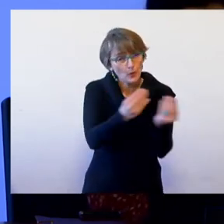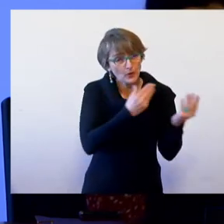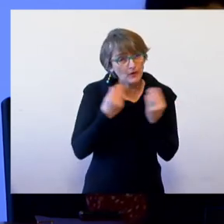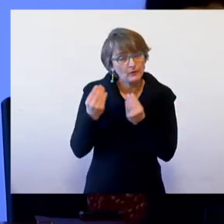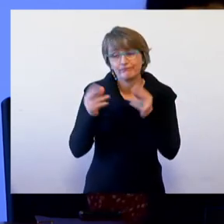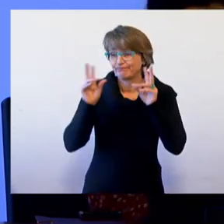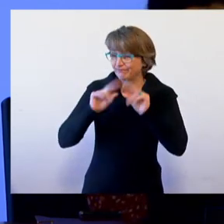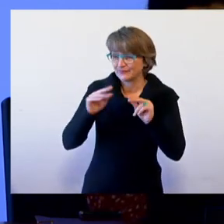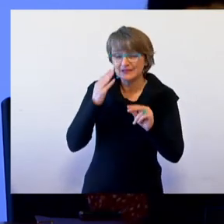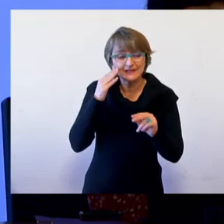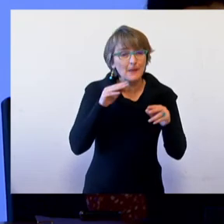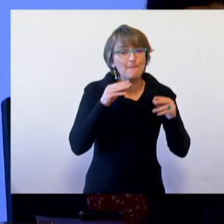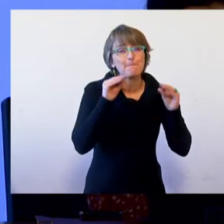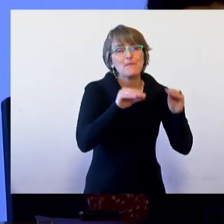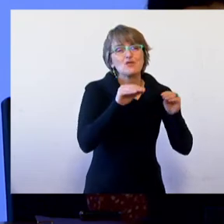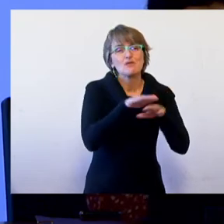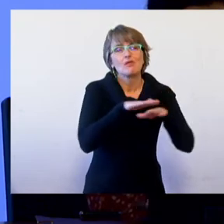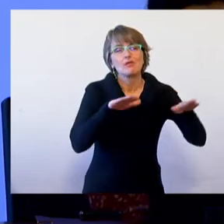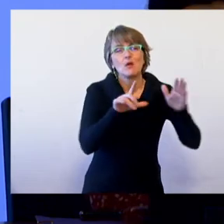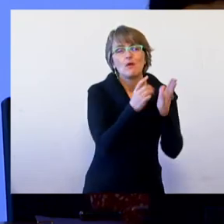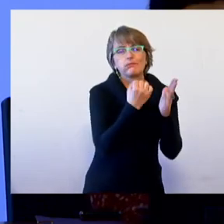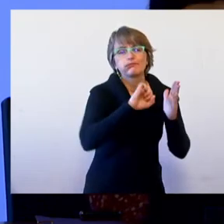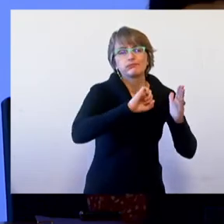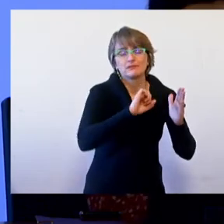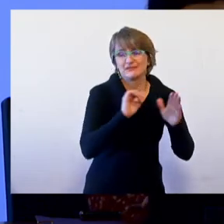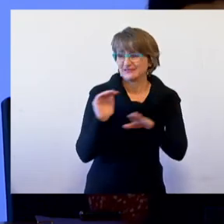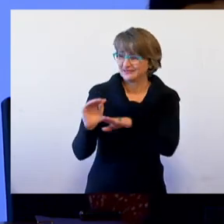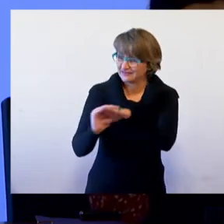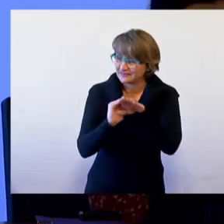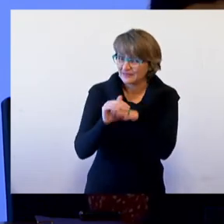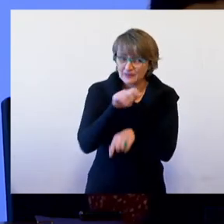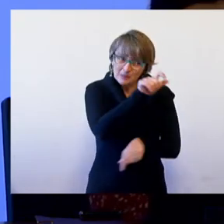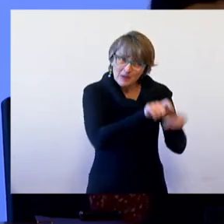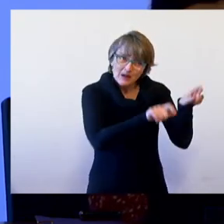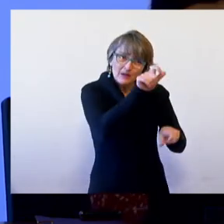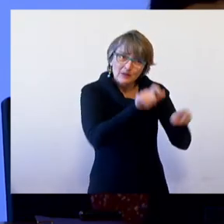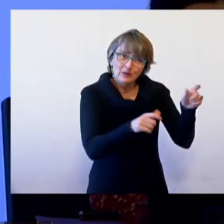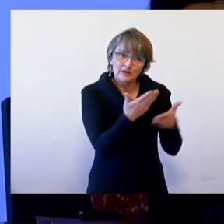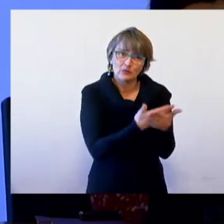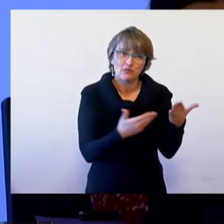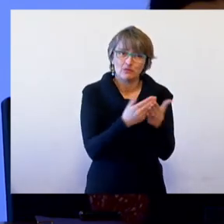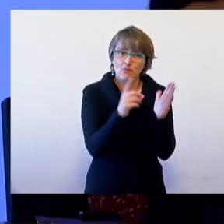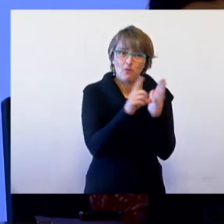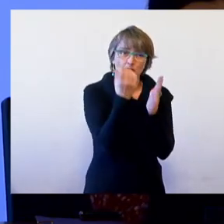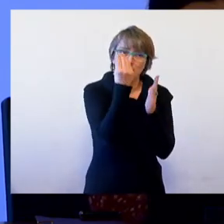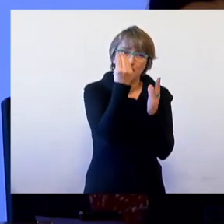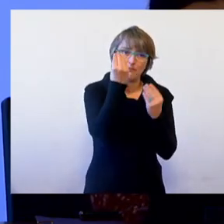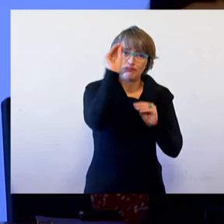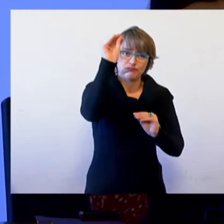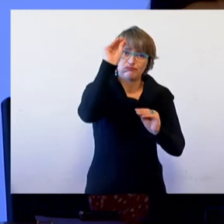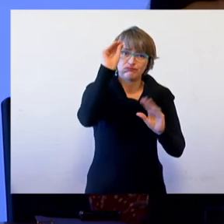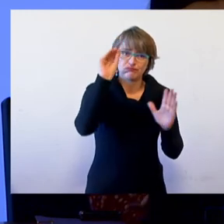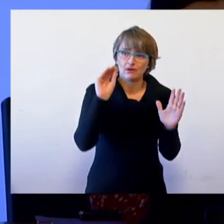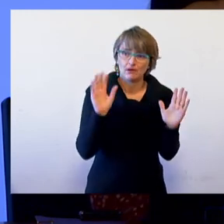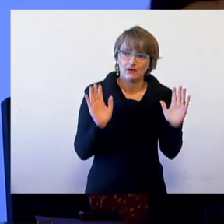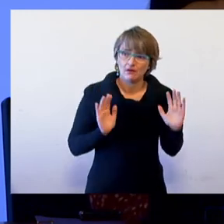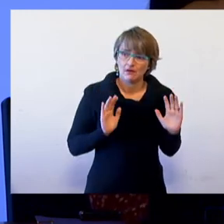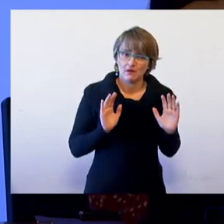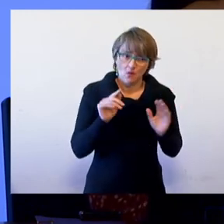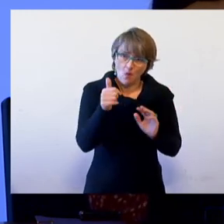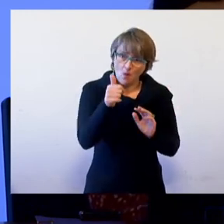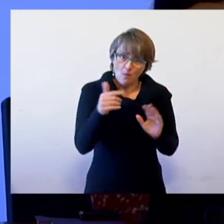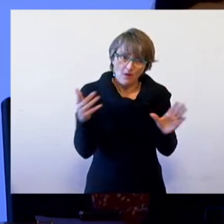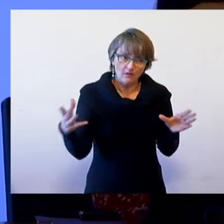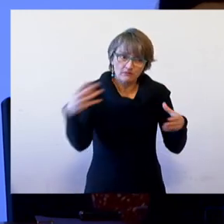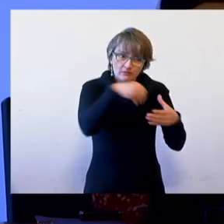sur le marché illégal, qu'elle participe à soutenir des gens qui sont dans des situations de délinquance, hein, d'infraction à la loi, et qu'elles